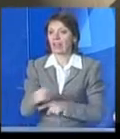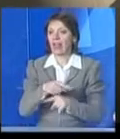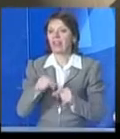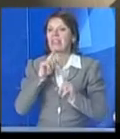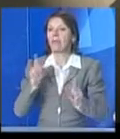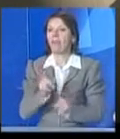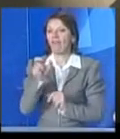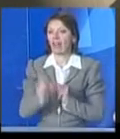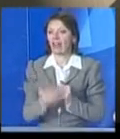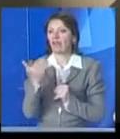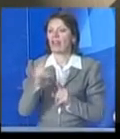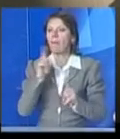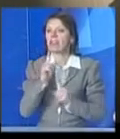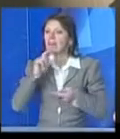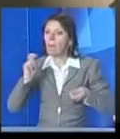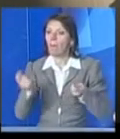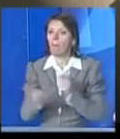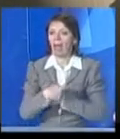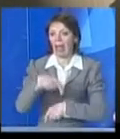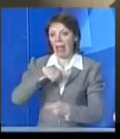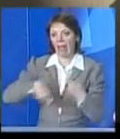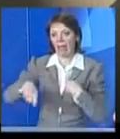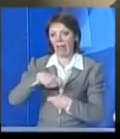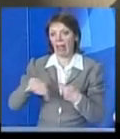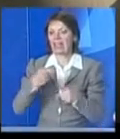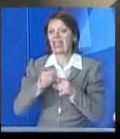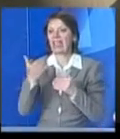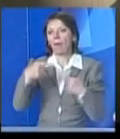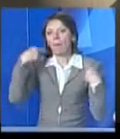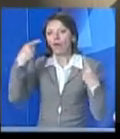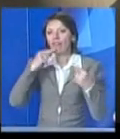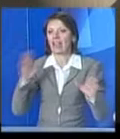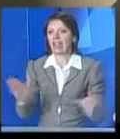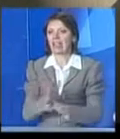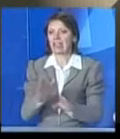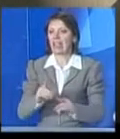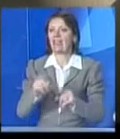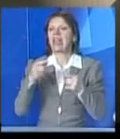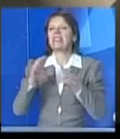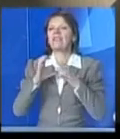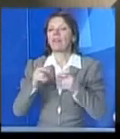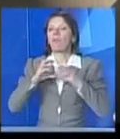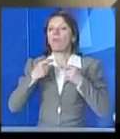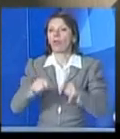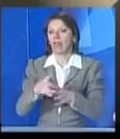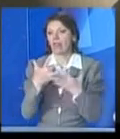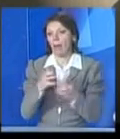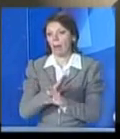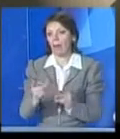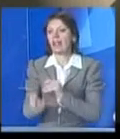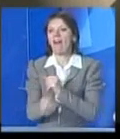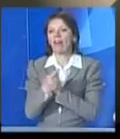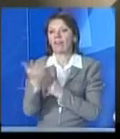твої пісні перекривляє, та їхній божевільний спів сама природа не сприймає. Явився ти мені вісні,